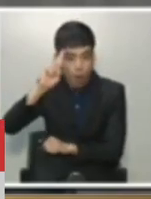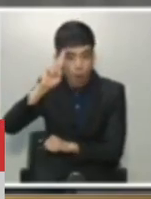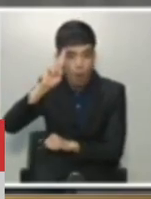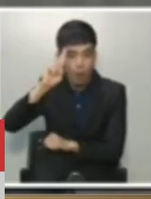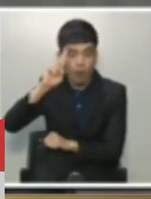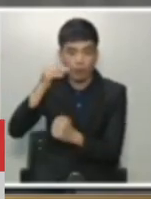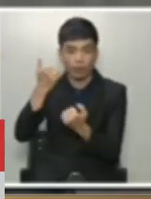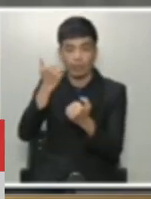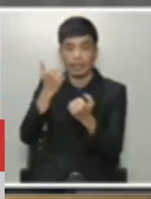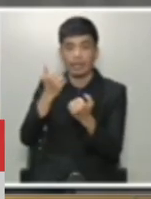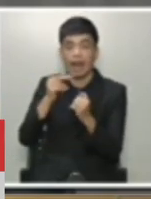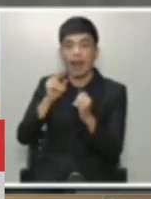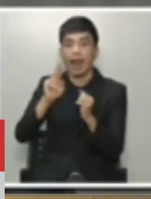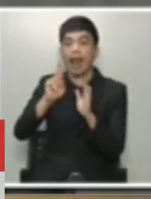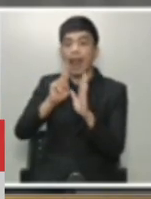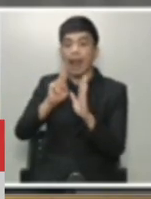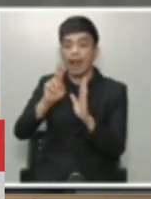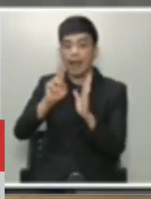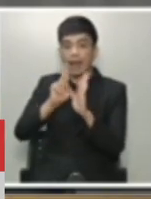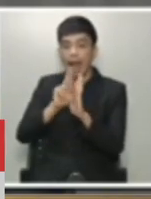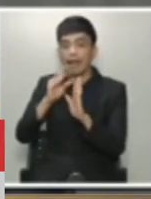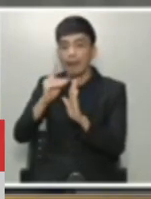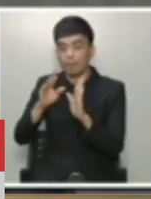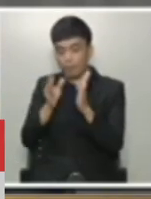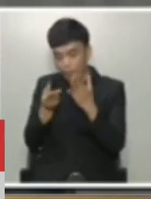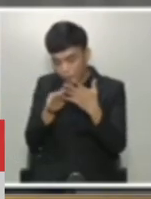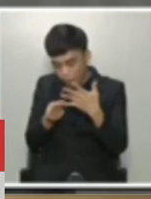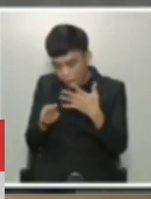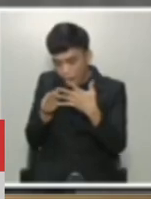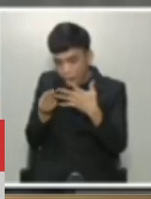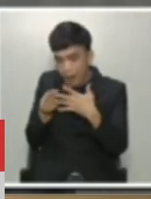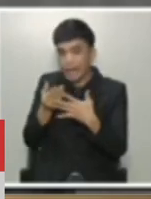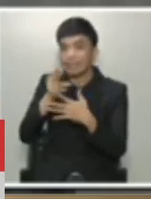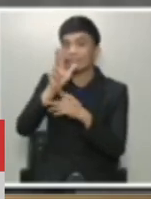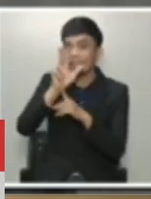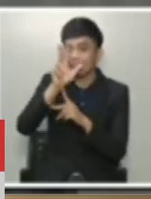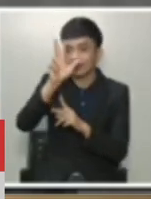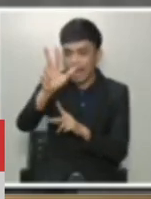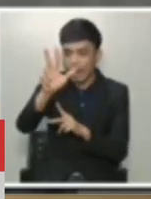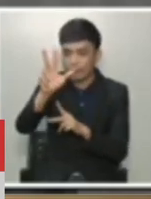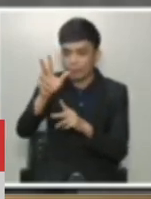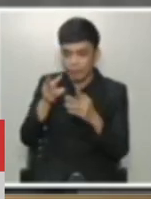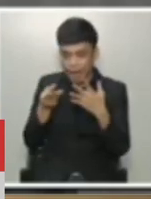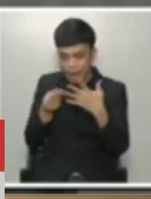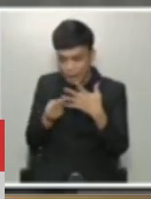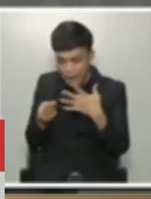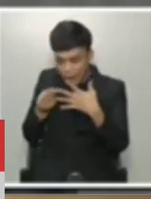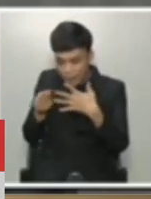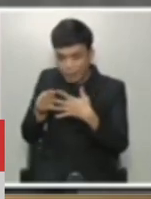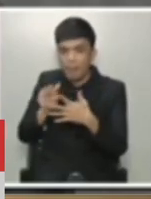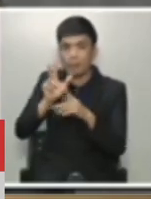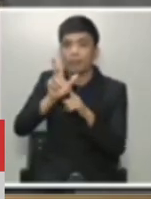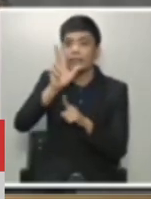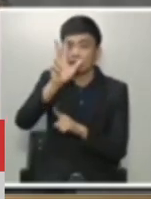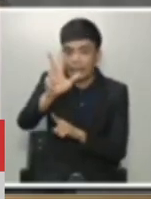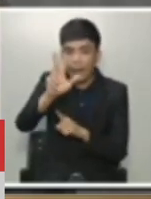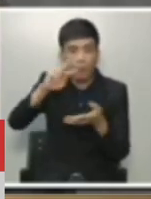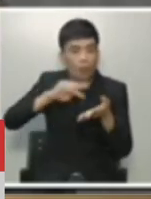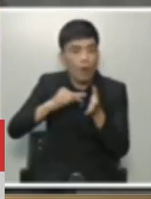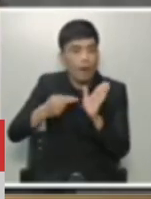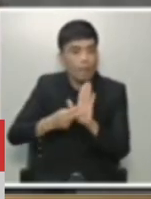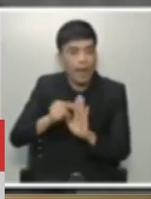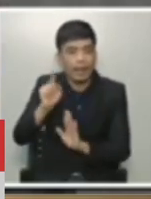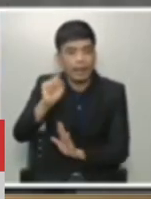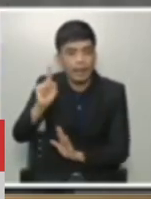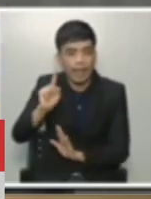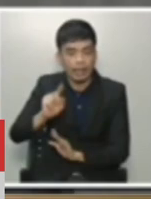ดับภาวะฉุกเฉินระดับ3ระดับ3คืออะไรท่านท่านครับระดับ3หมายถึงโรคนั้น